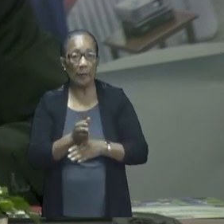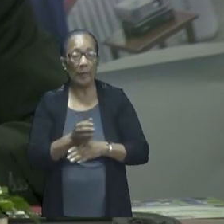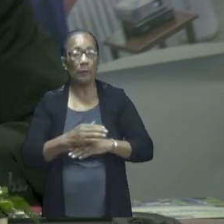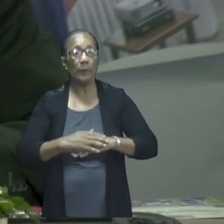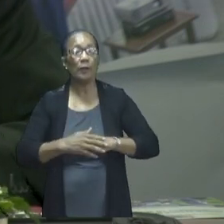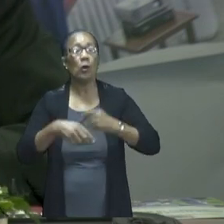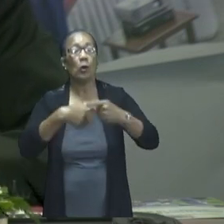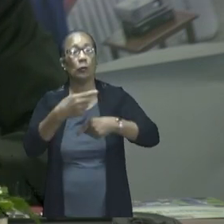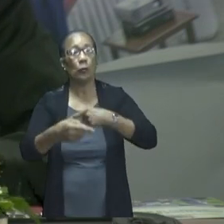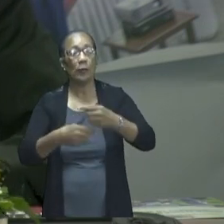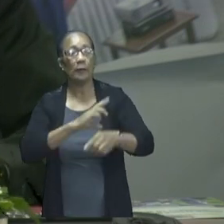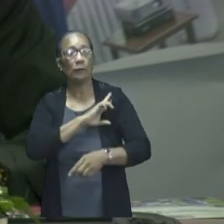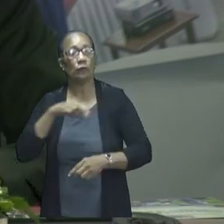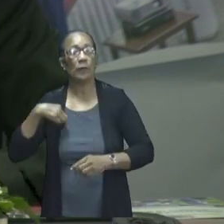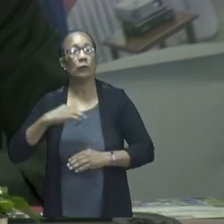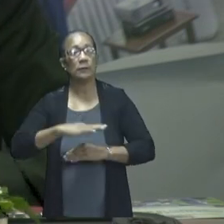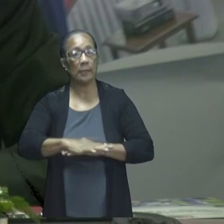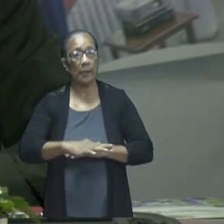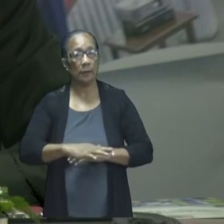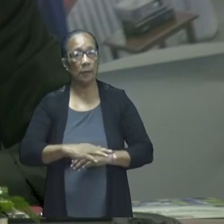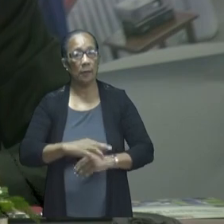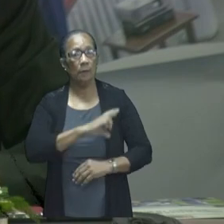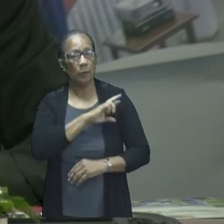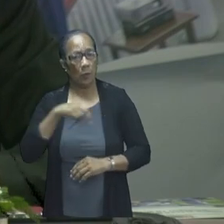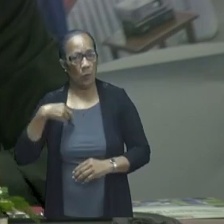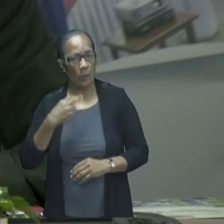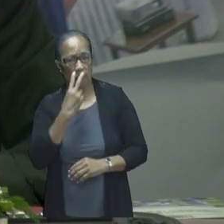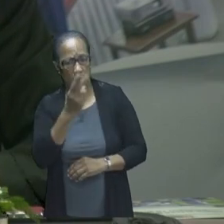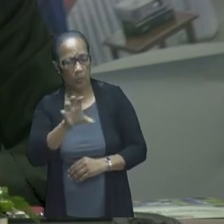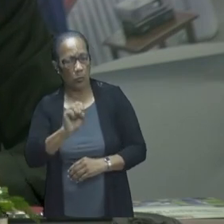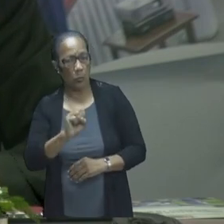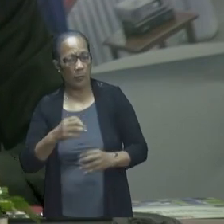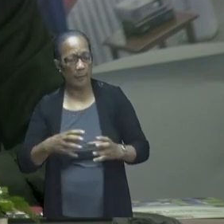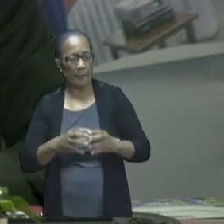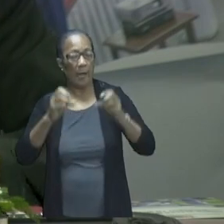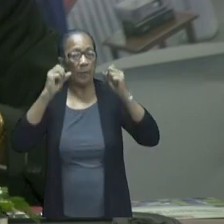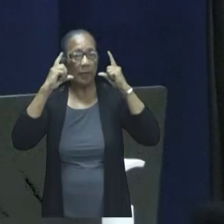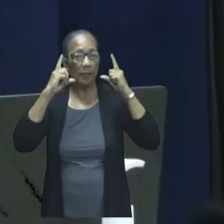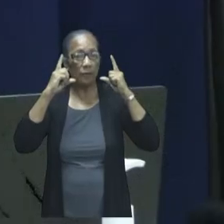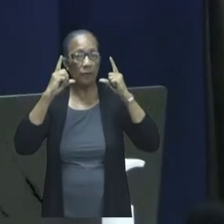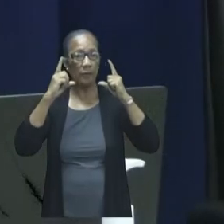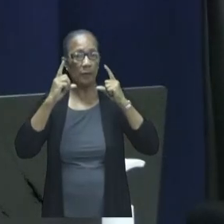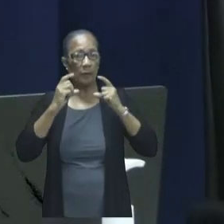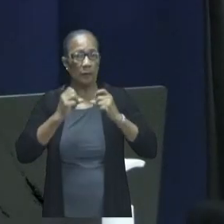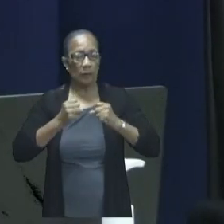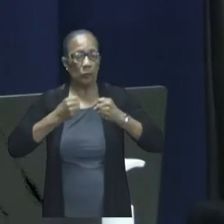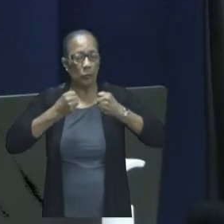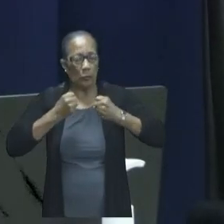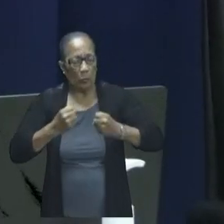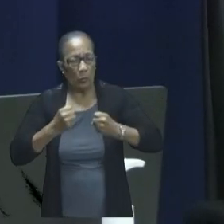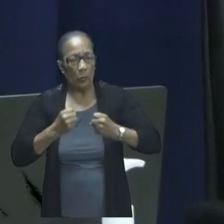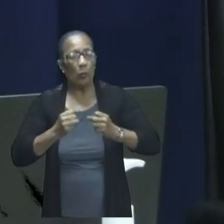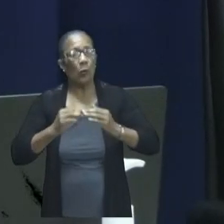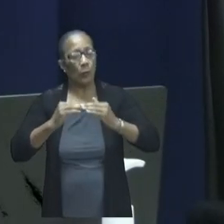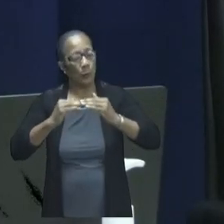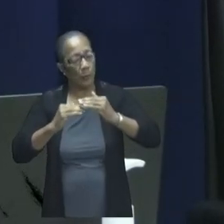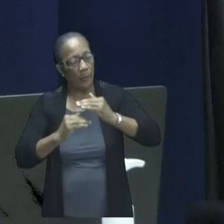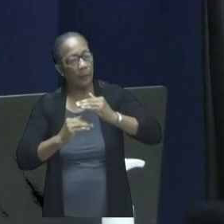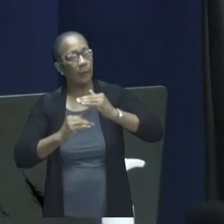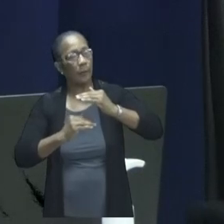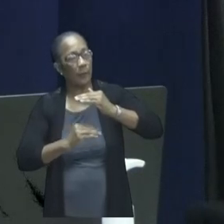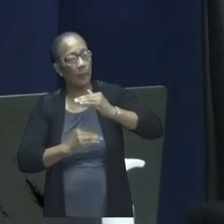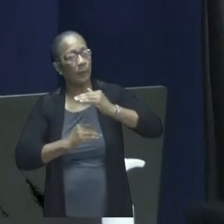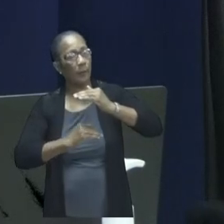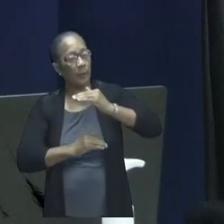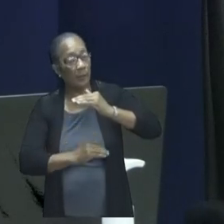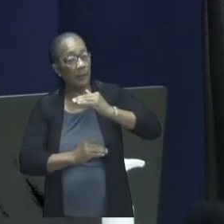van ons land en we werken nu ook in de samenleving de druk wordt minder en die druk gaan we